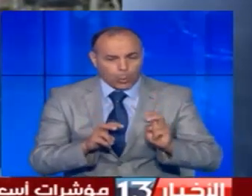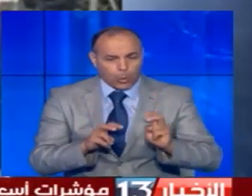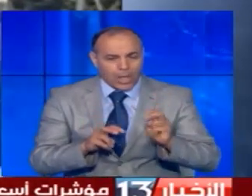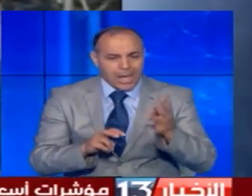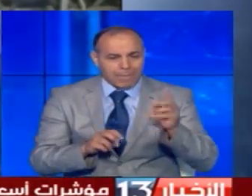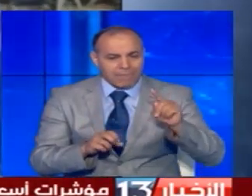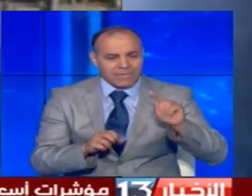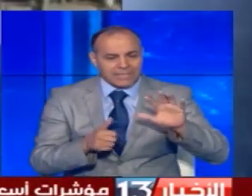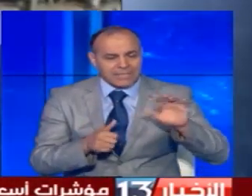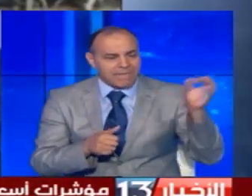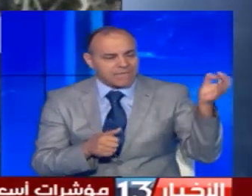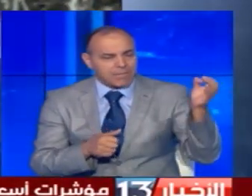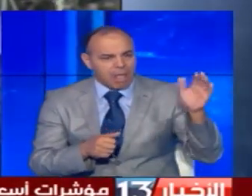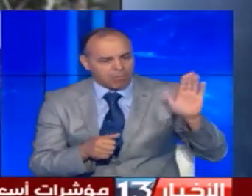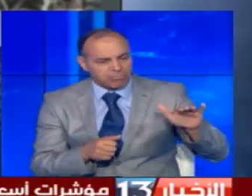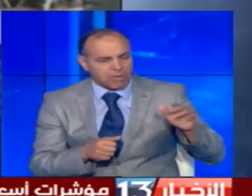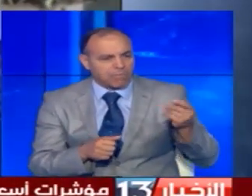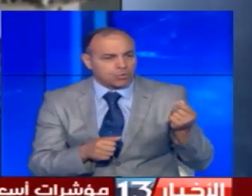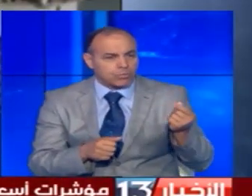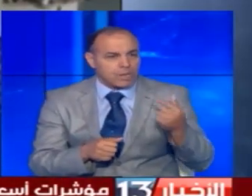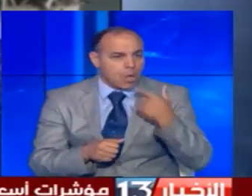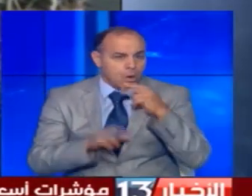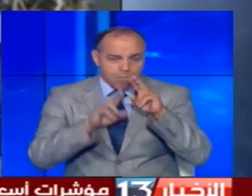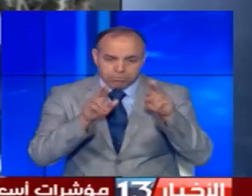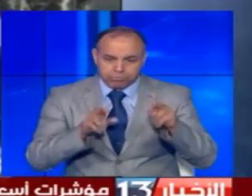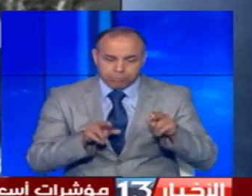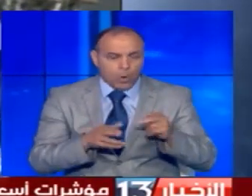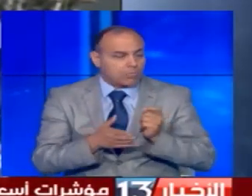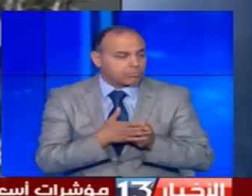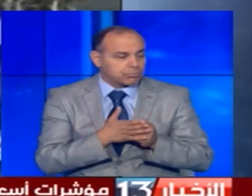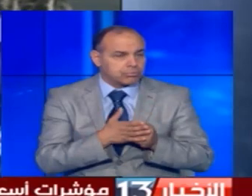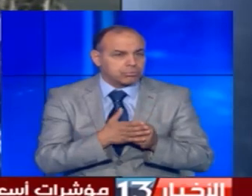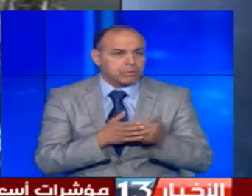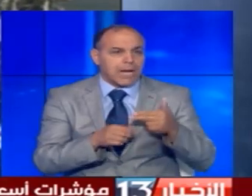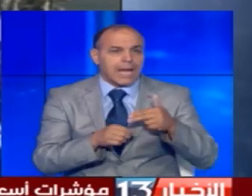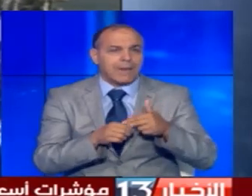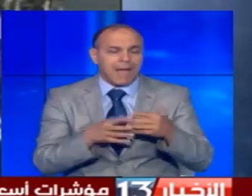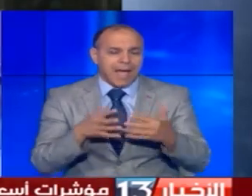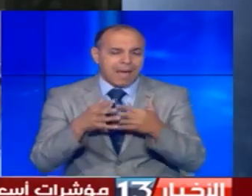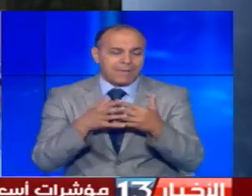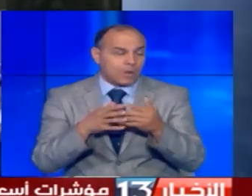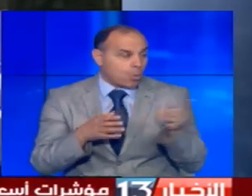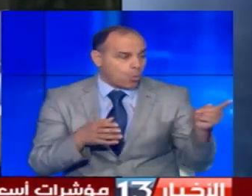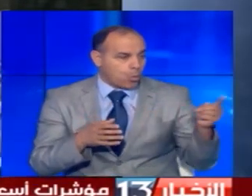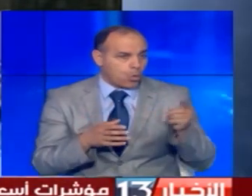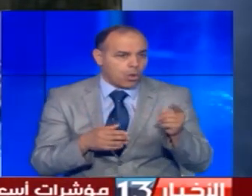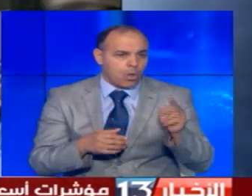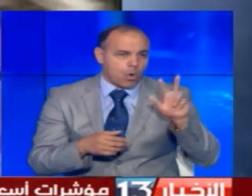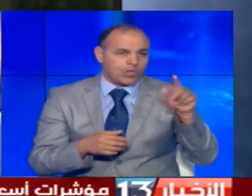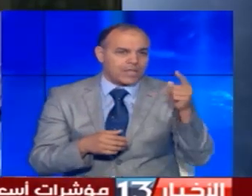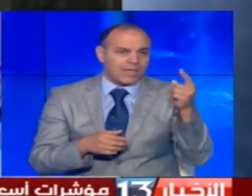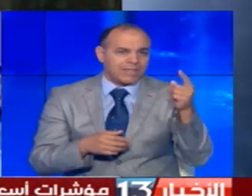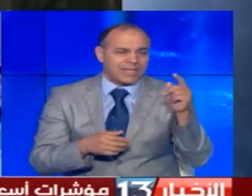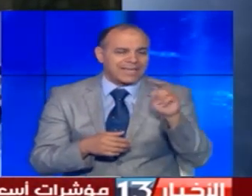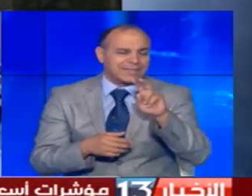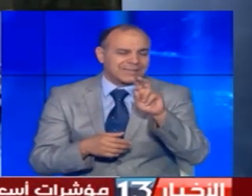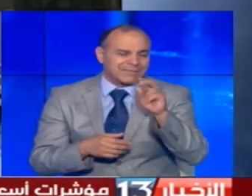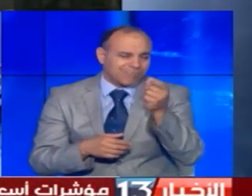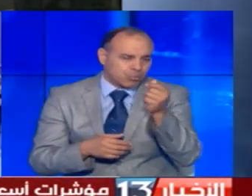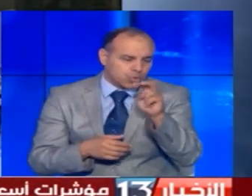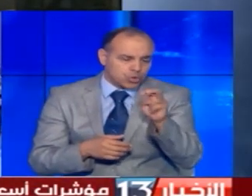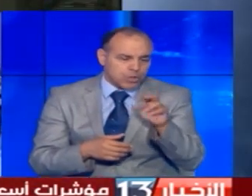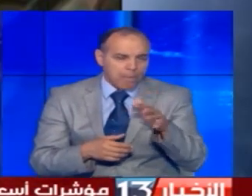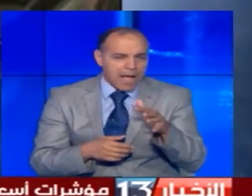فاصل سته بالمائه وفقدت العقود الاجله لخام غرب تكساس الوسيط الامريكي واحدا وثلاثين سنتا بما